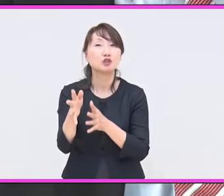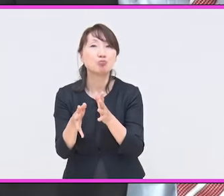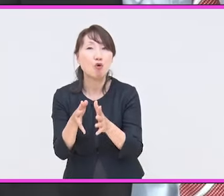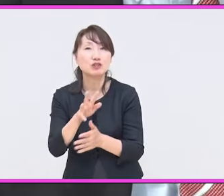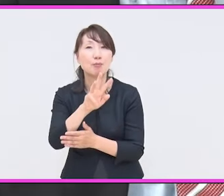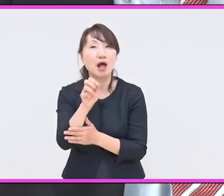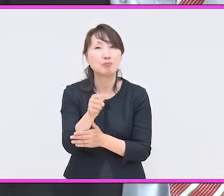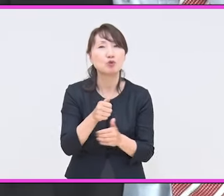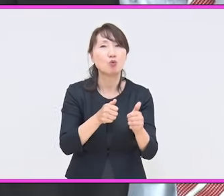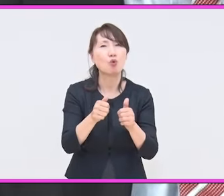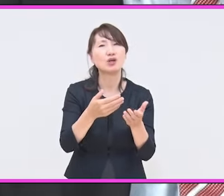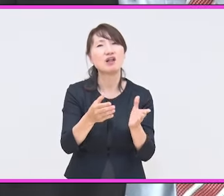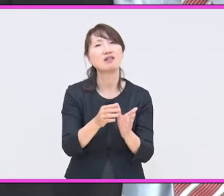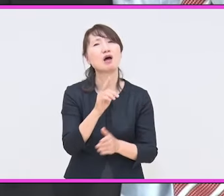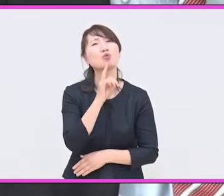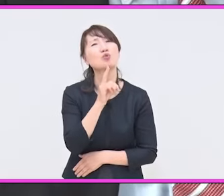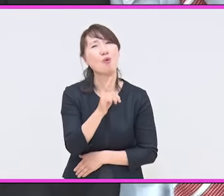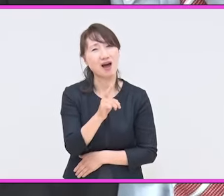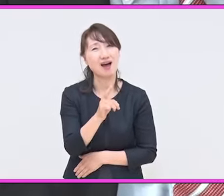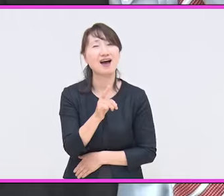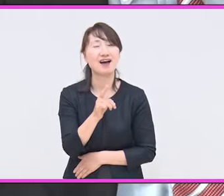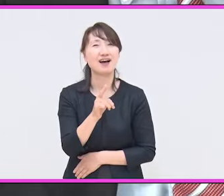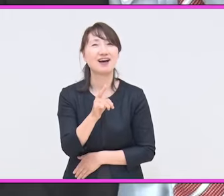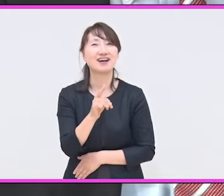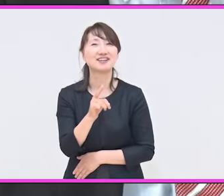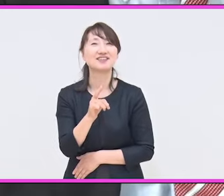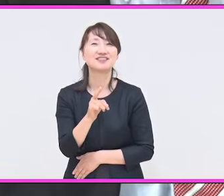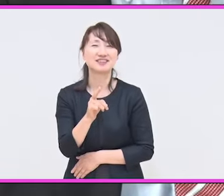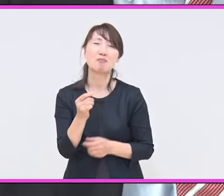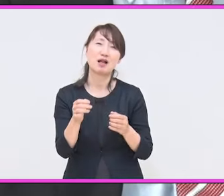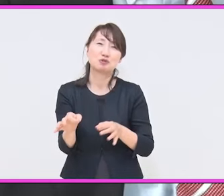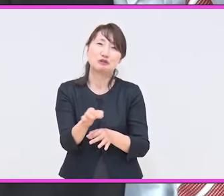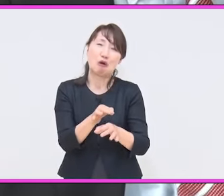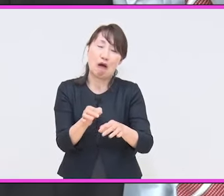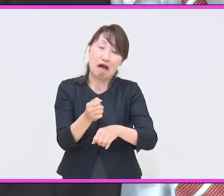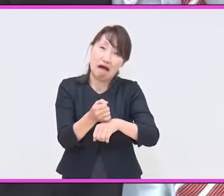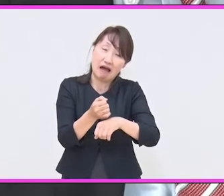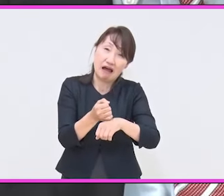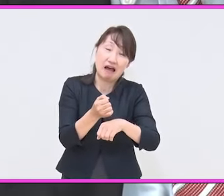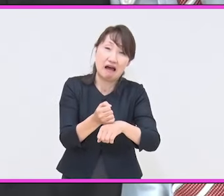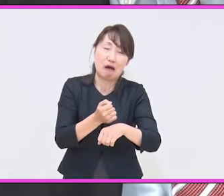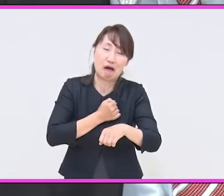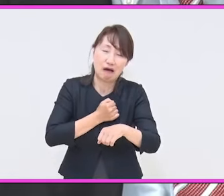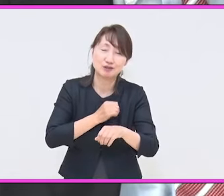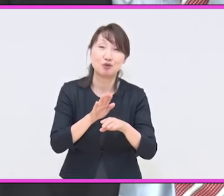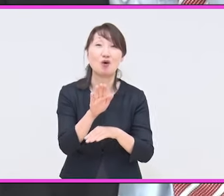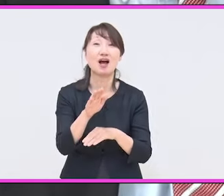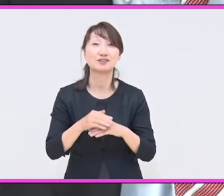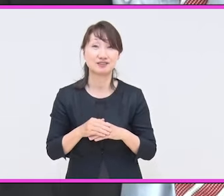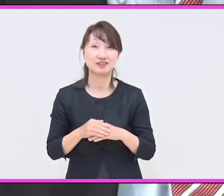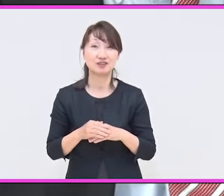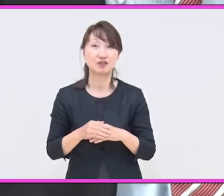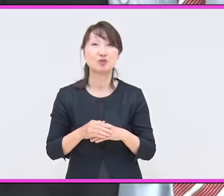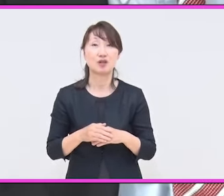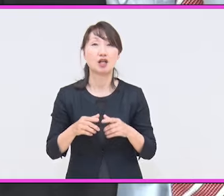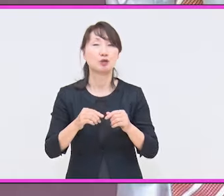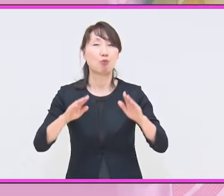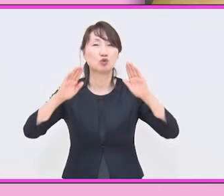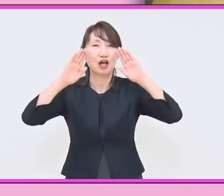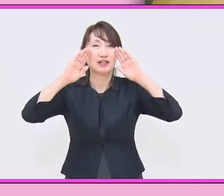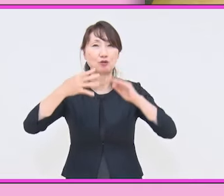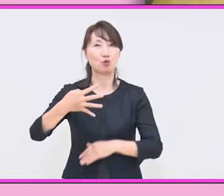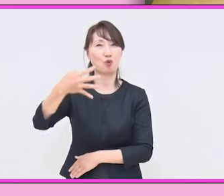競技団体って非常に、まあ運営に苦労しておりましたので、日本財団の4